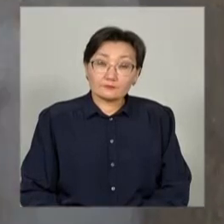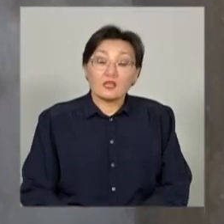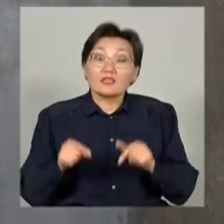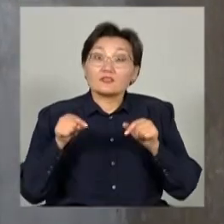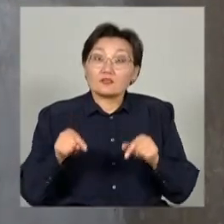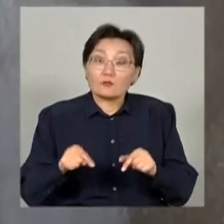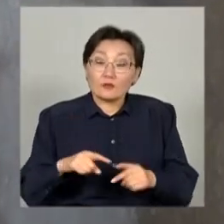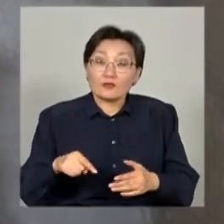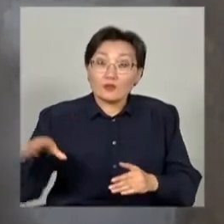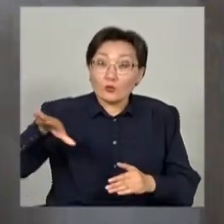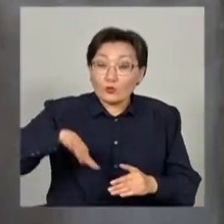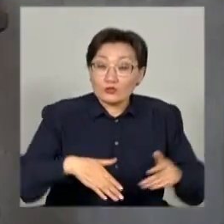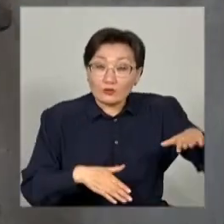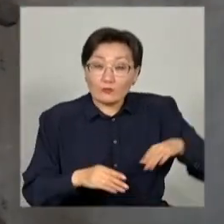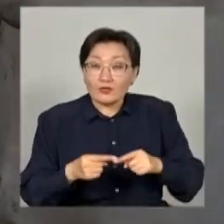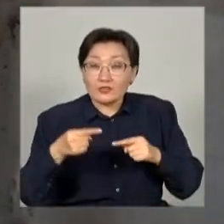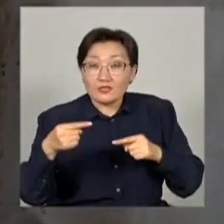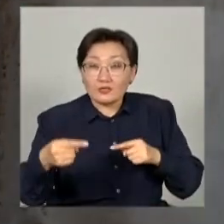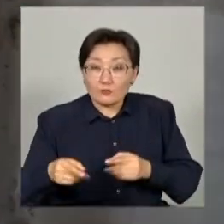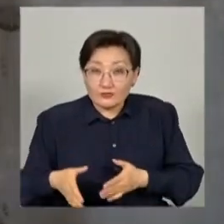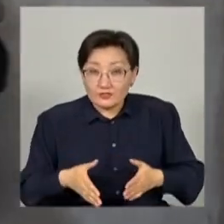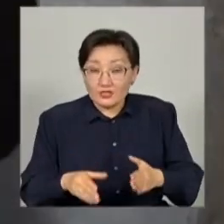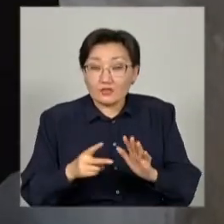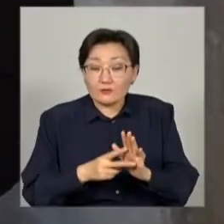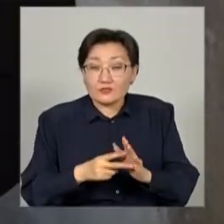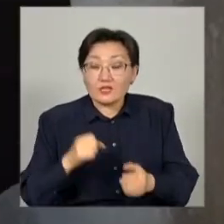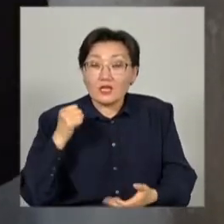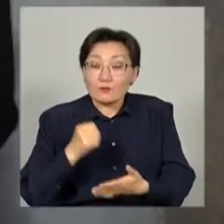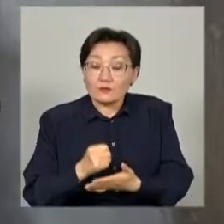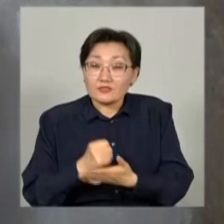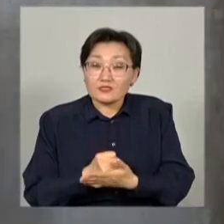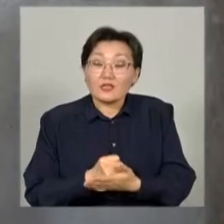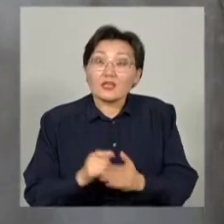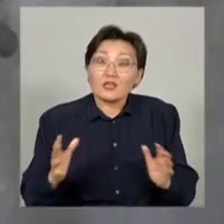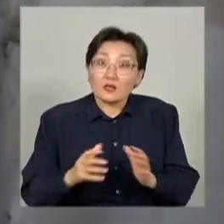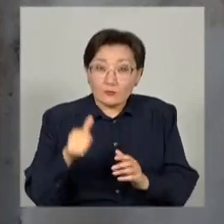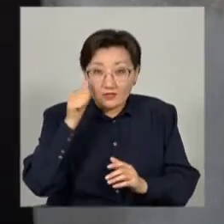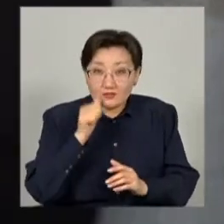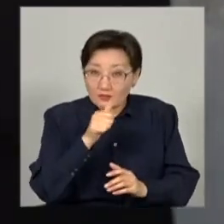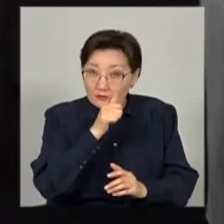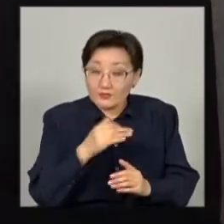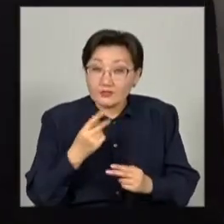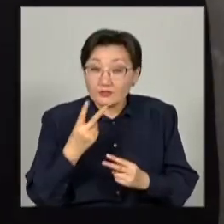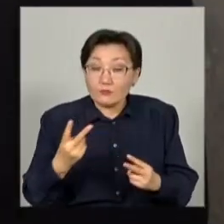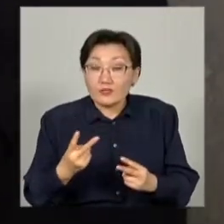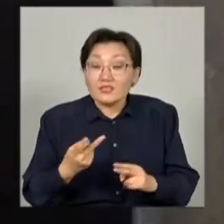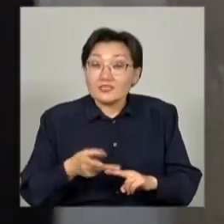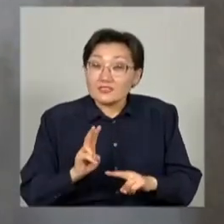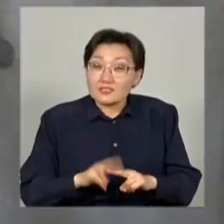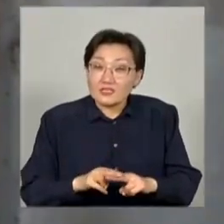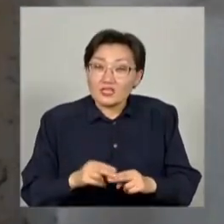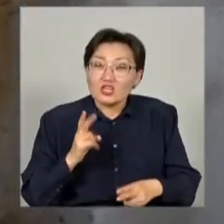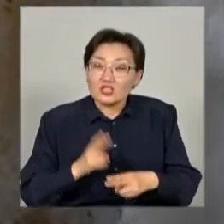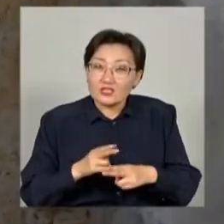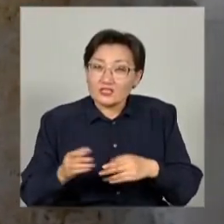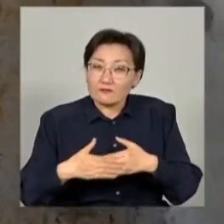Здесь, в горной породе, в длинных коридорах, за семью печатями хранится тайна сейсмологии. И сейчас мы с вами заглянем за эти железные